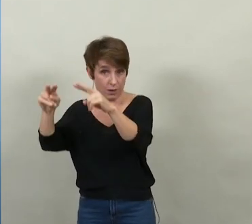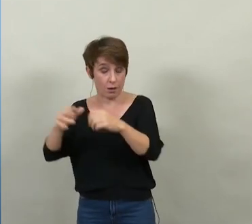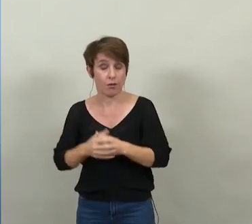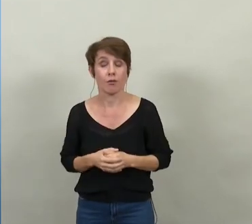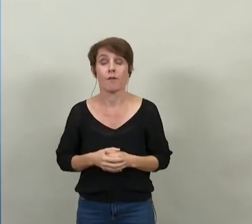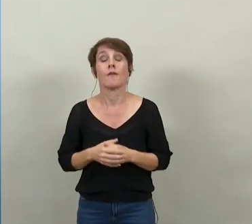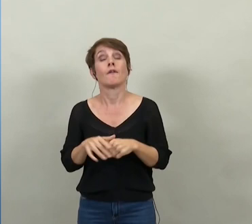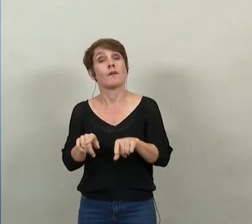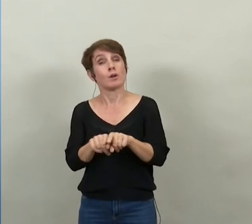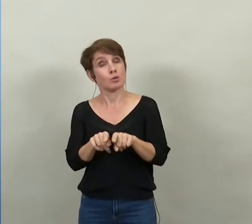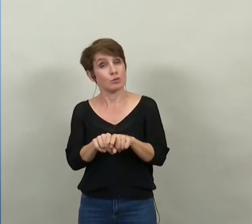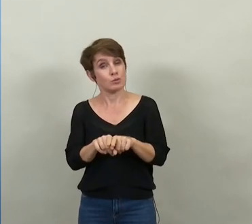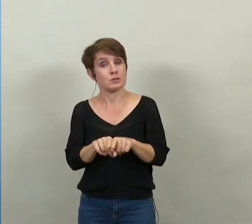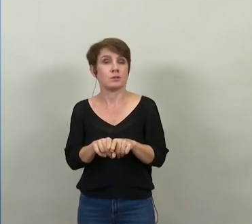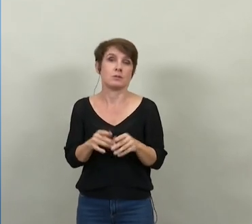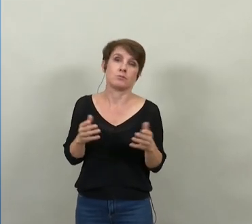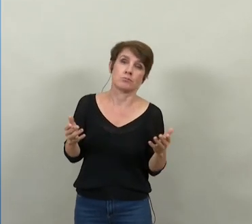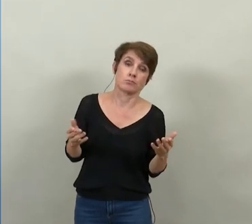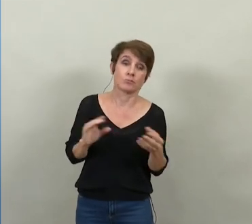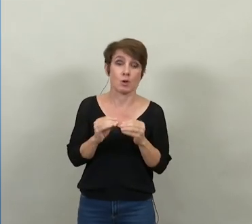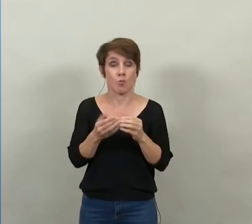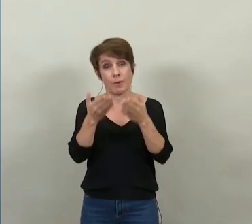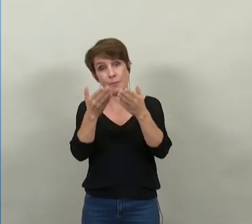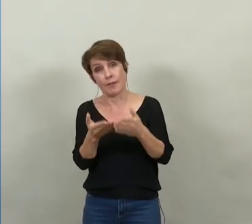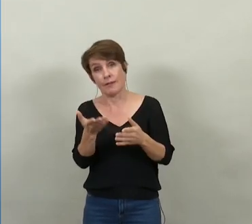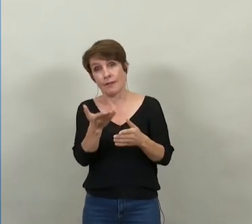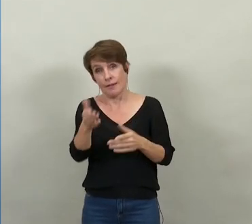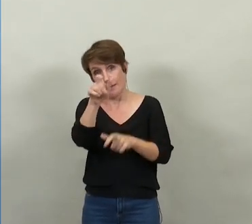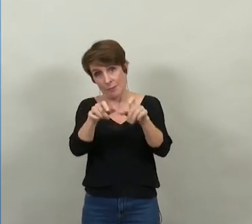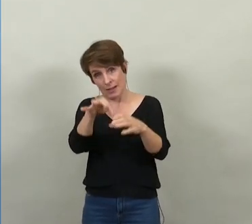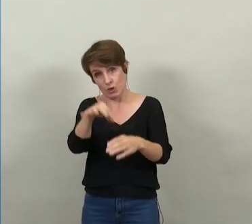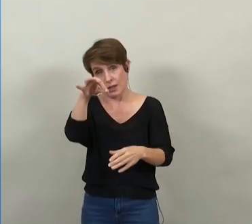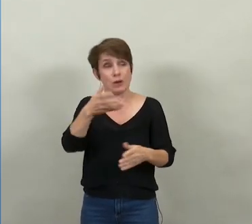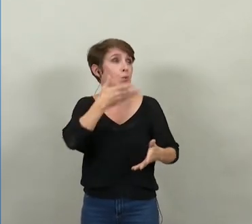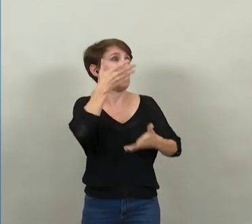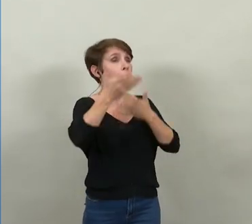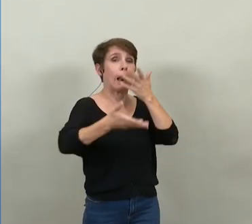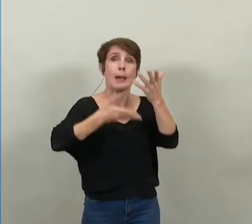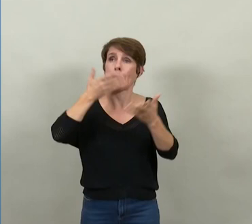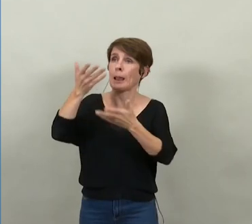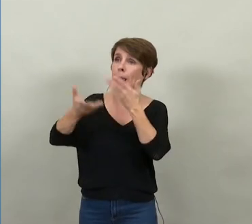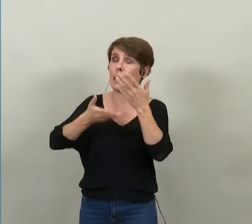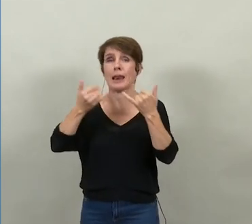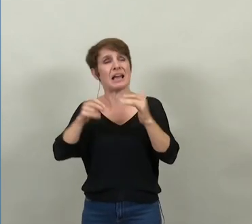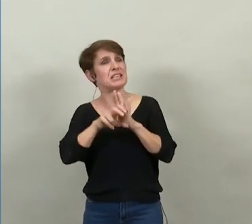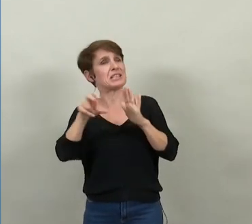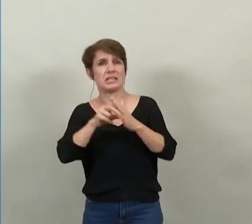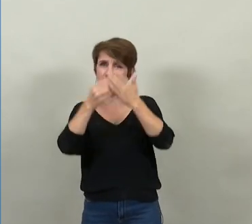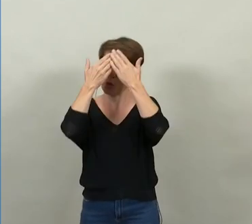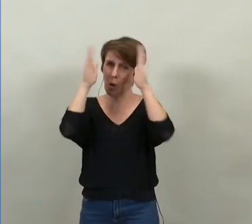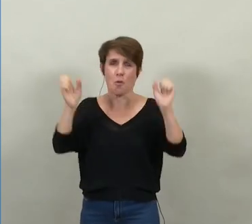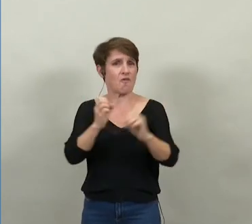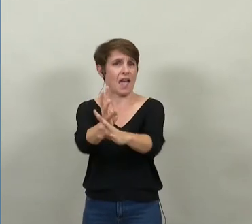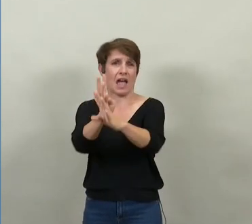dis aussi un discours des élus qui sans sans cesse appelle à l'accueil inconditionnel de